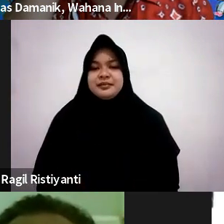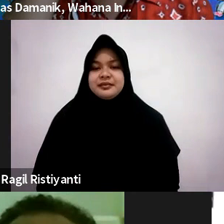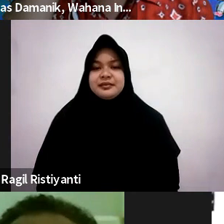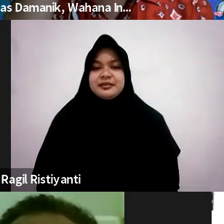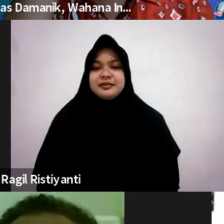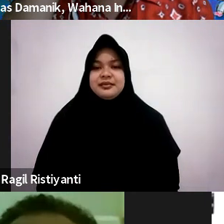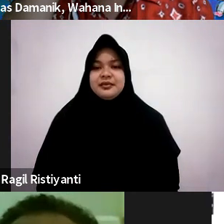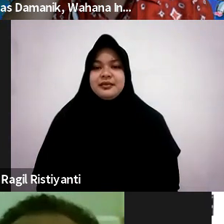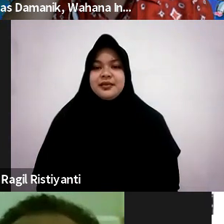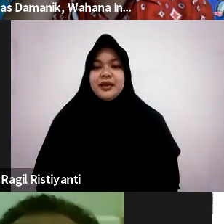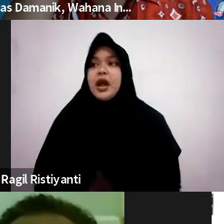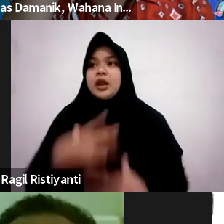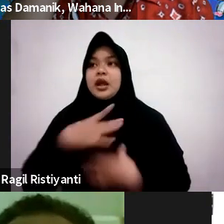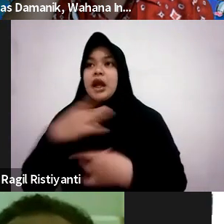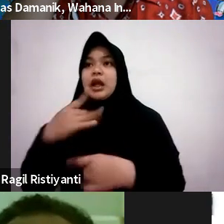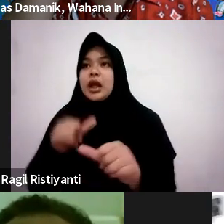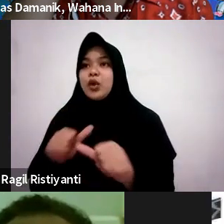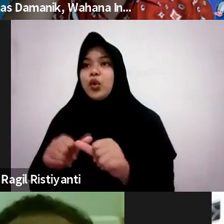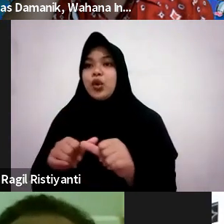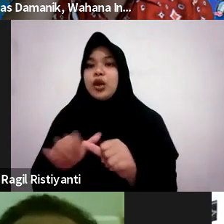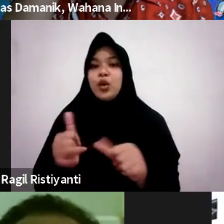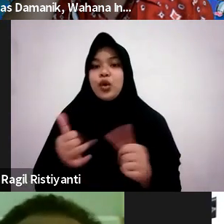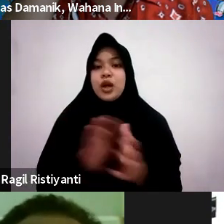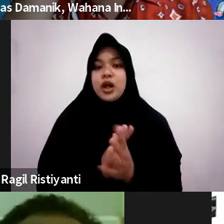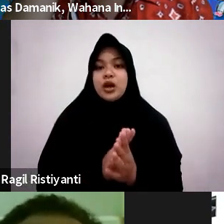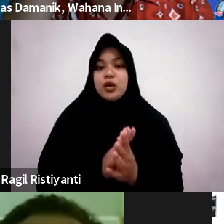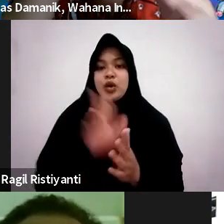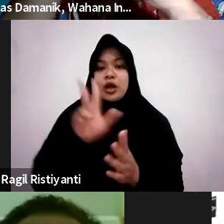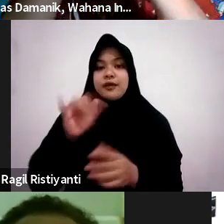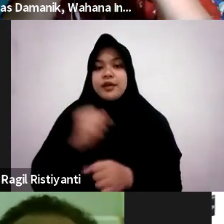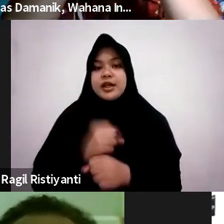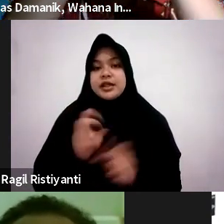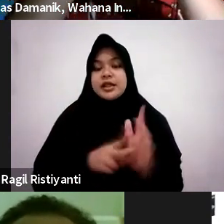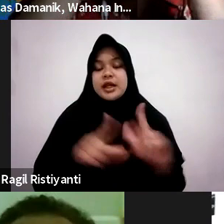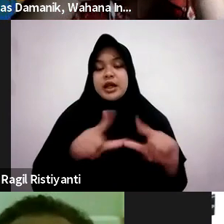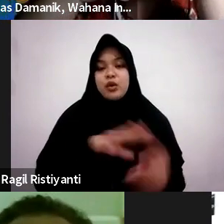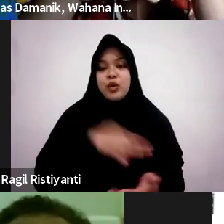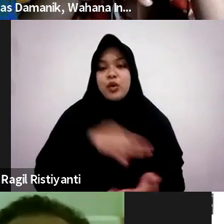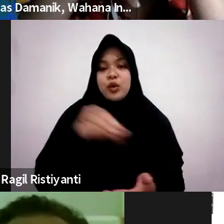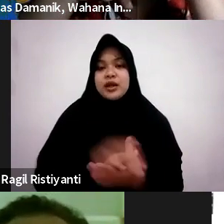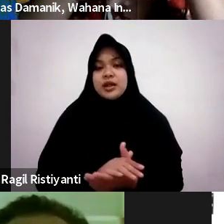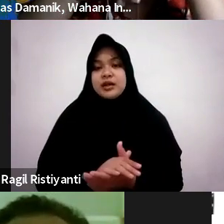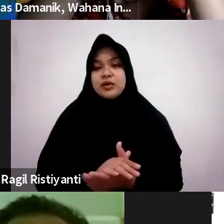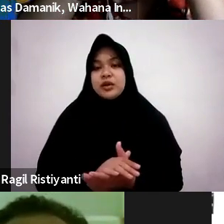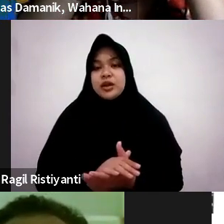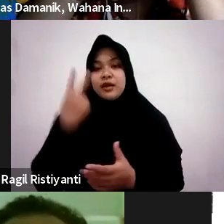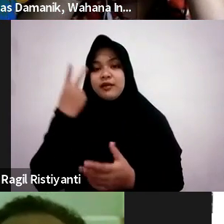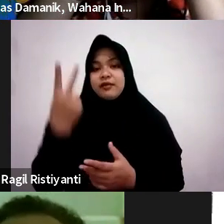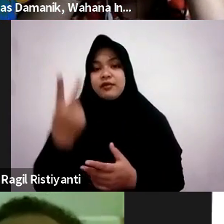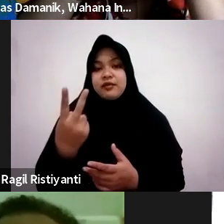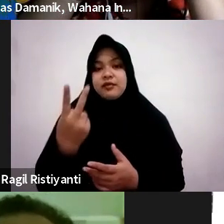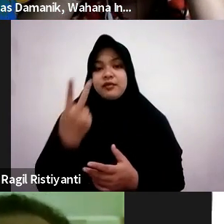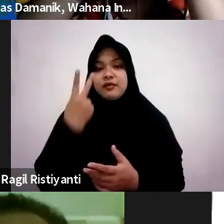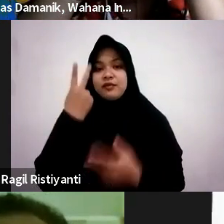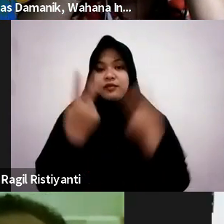untuk ke ikut dia dia diundang sama Virginia rehabilitation Center for the beneficiary impact gitu Pak Bagio itu yang tadi yang